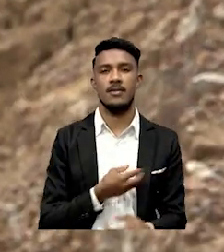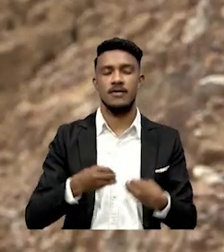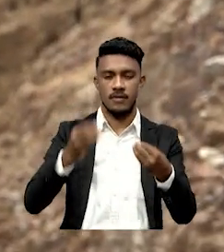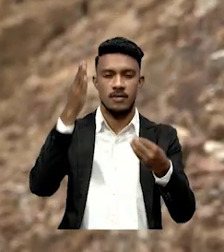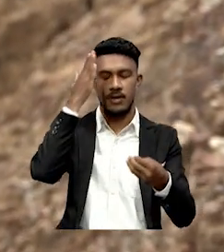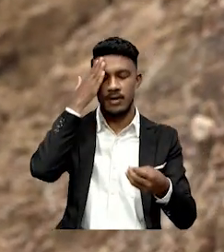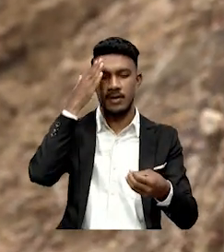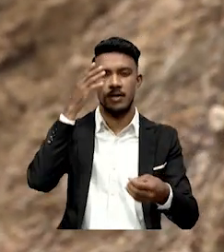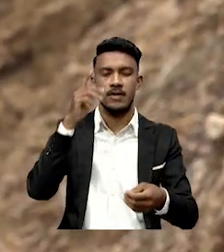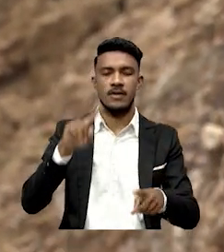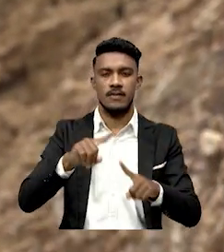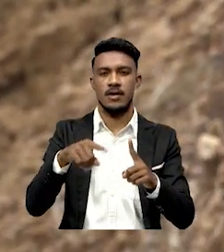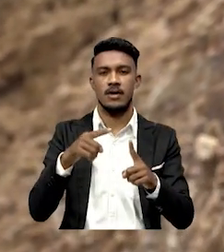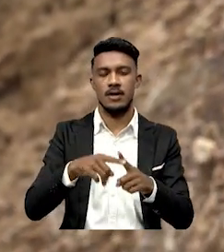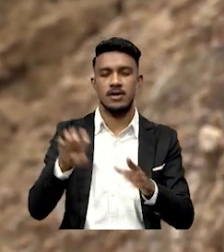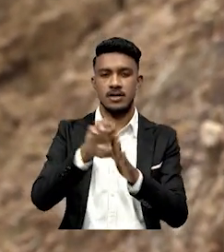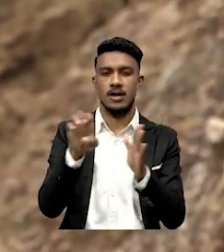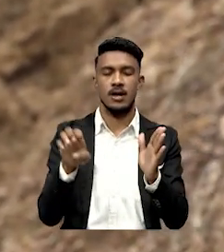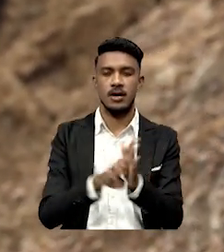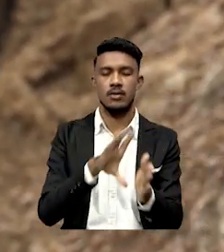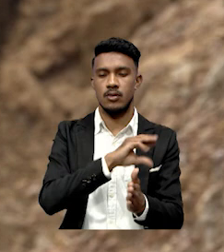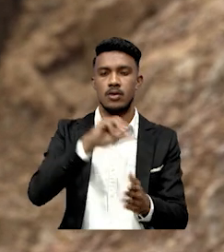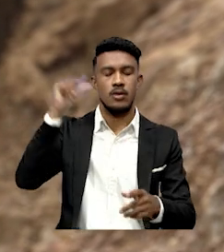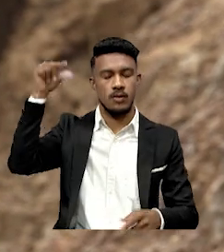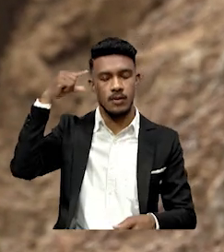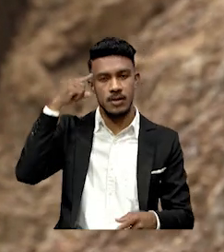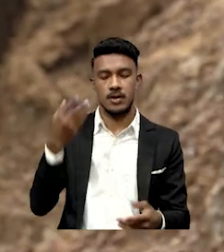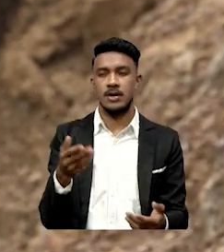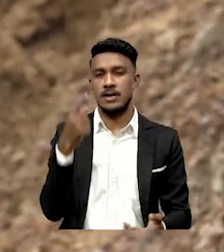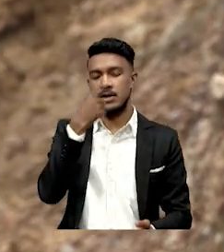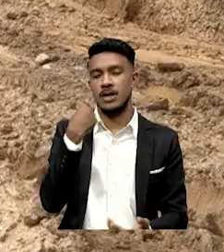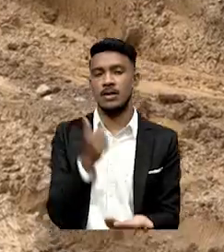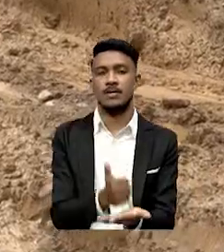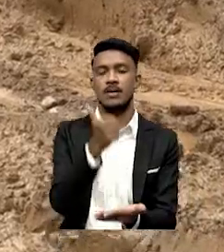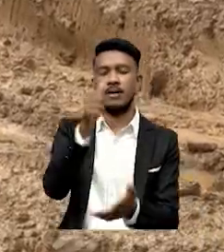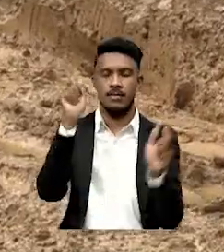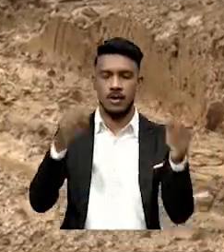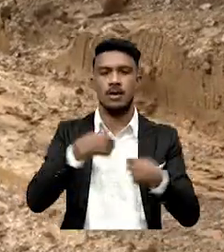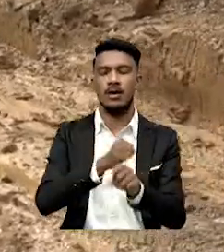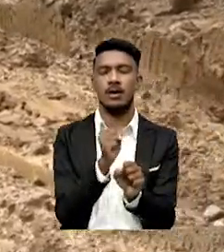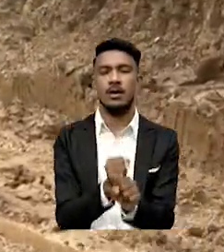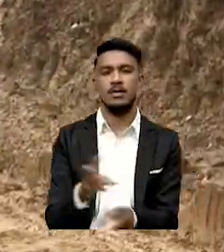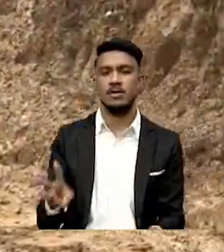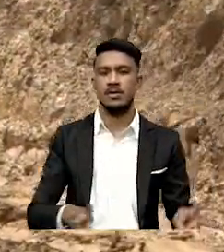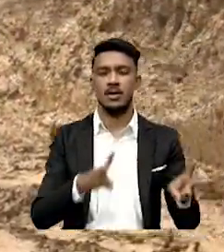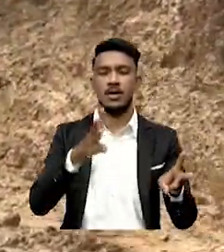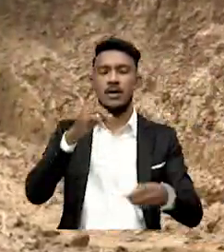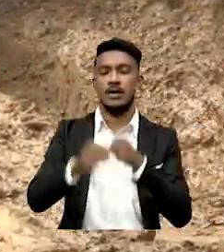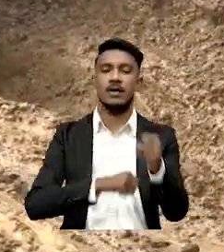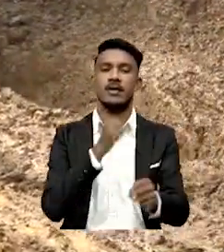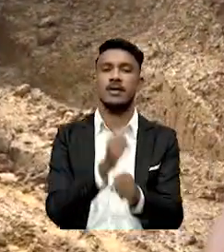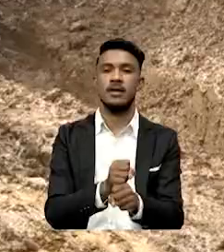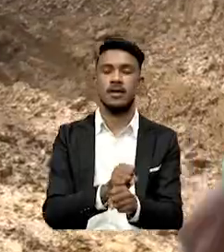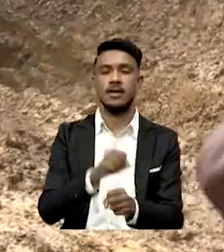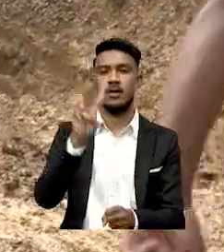karek Istar ini nene, gubernur ini nene, ini nene bermakna kemenangan. Bila tahu mata kami nene, istar ini tambah. Ia 2011, kami